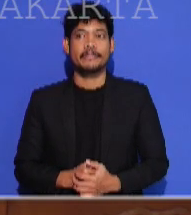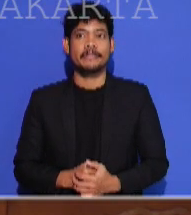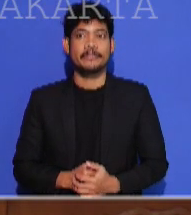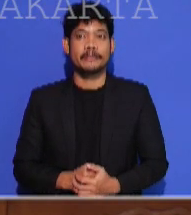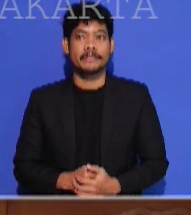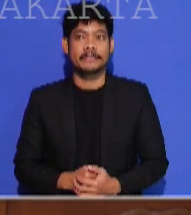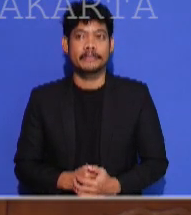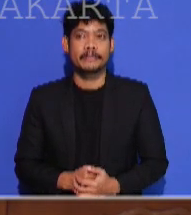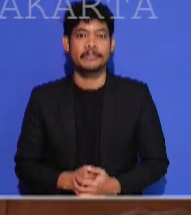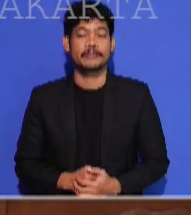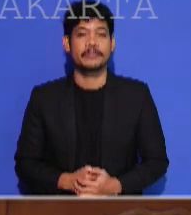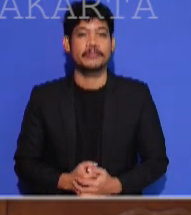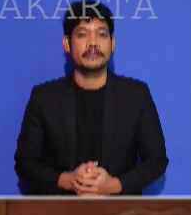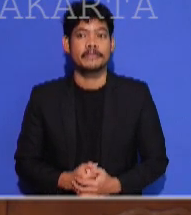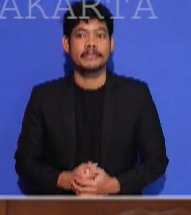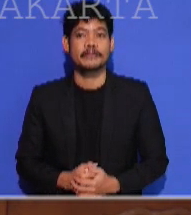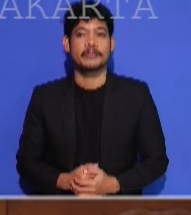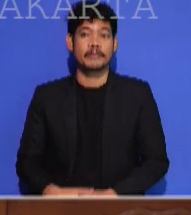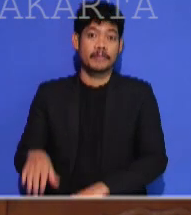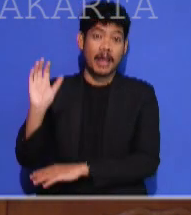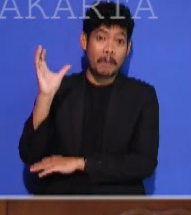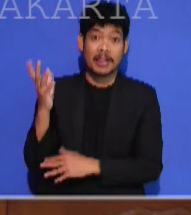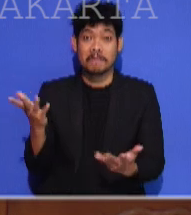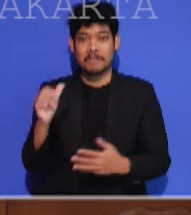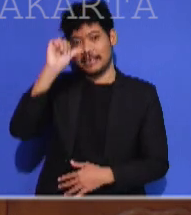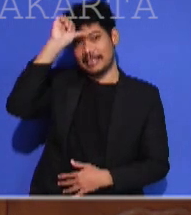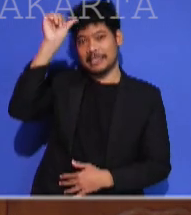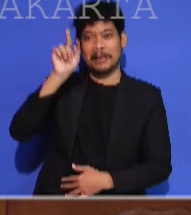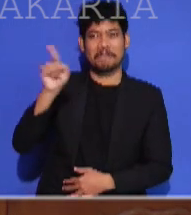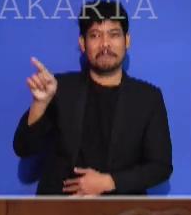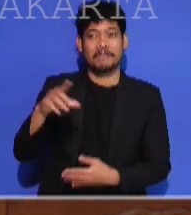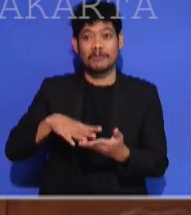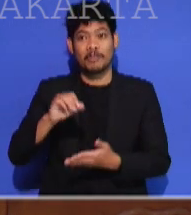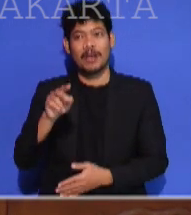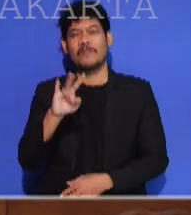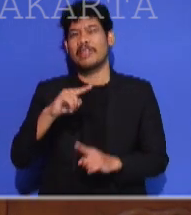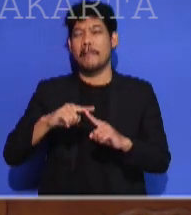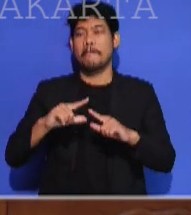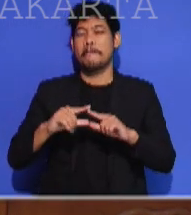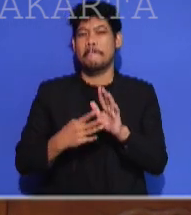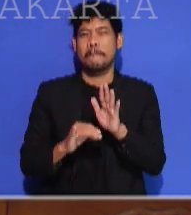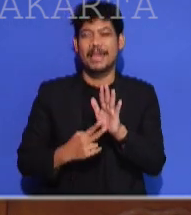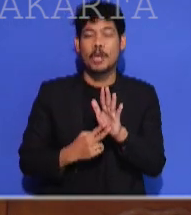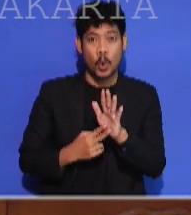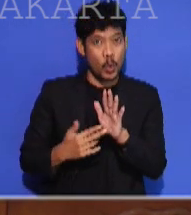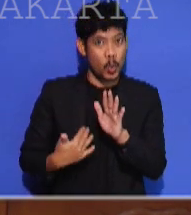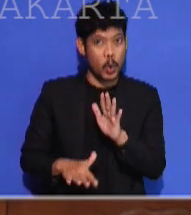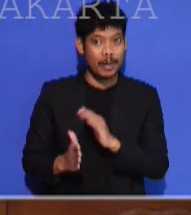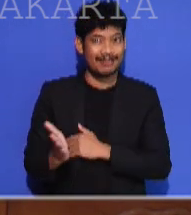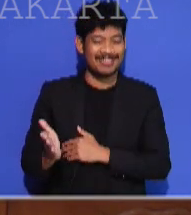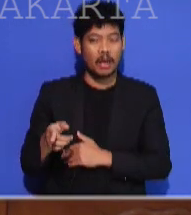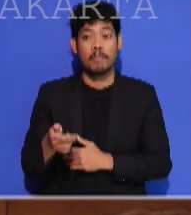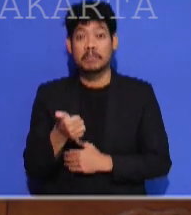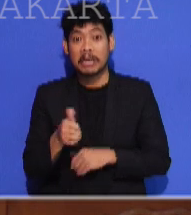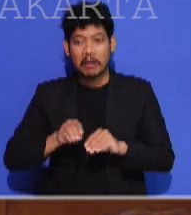Para pemirsa putsa utawi apel India tetes setunggaling sumber vitamin tanaman menika saged katanem ing pekawisan mawa